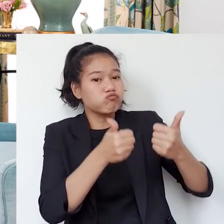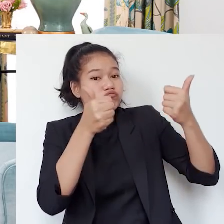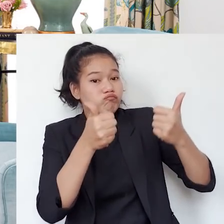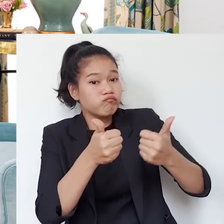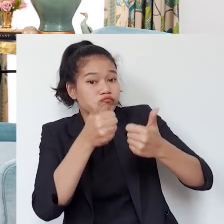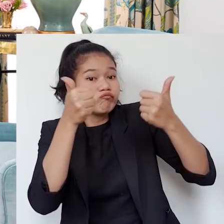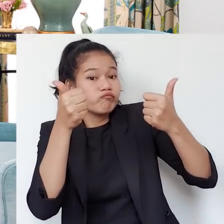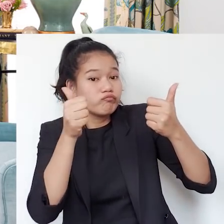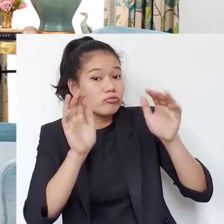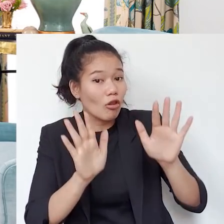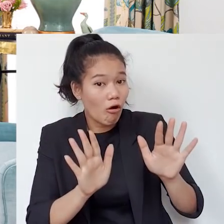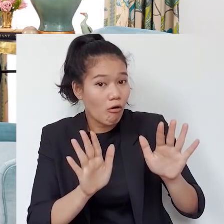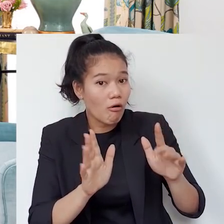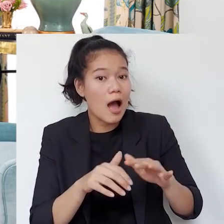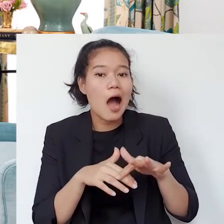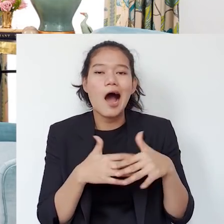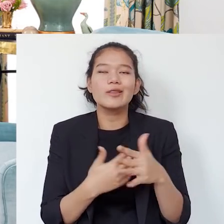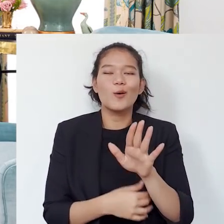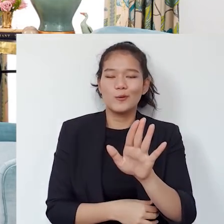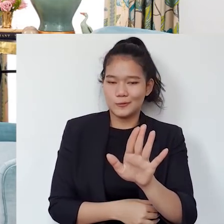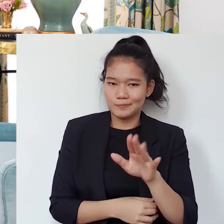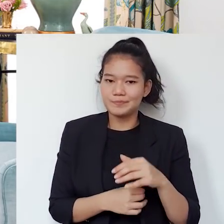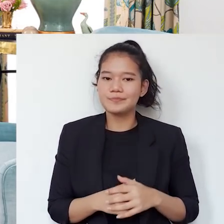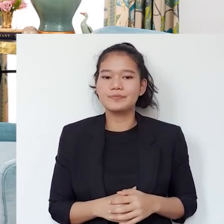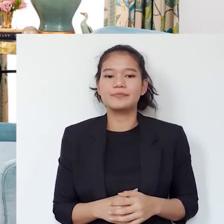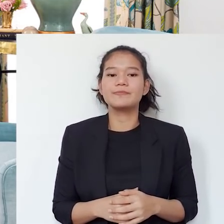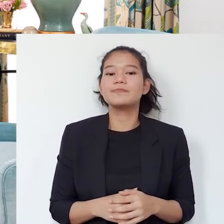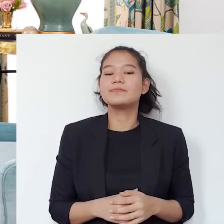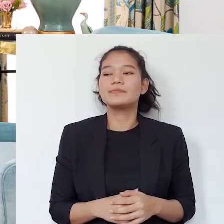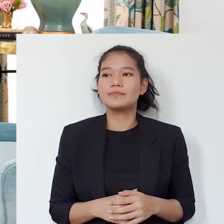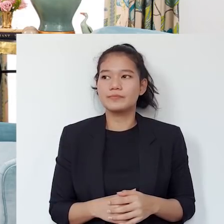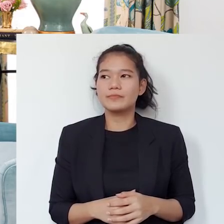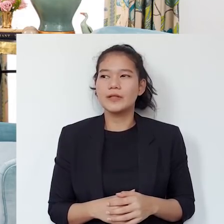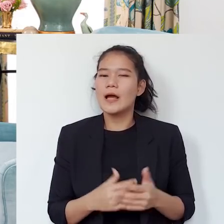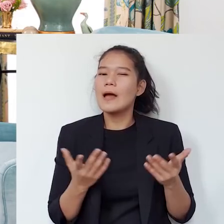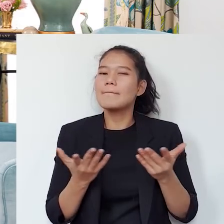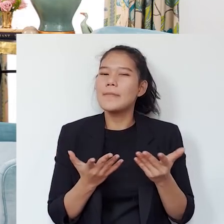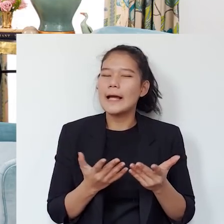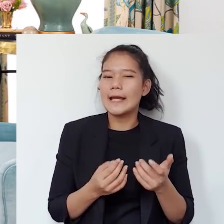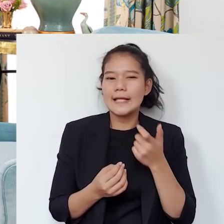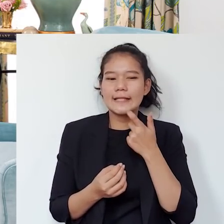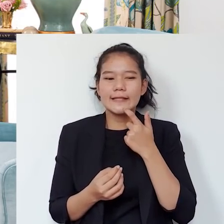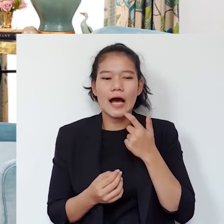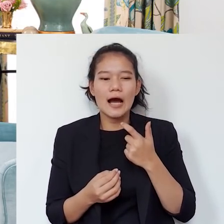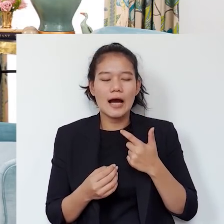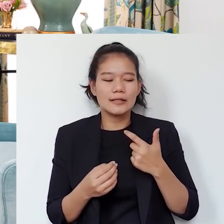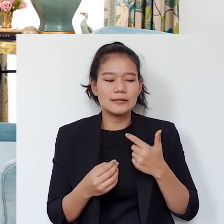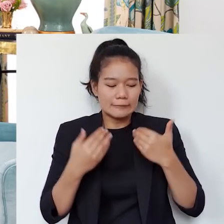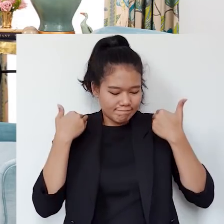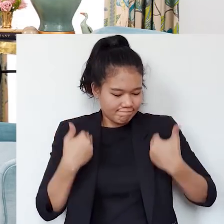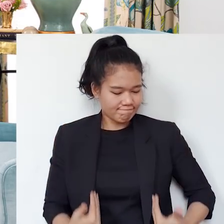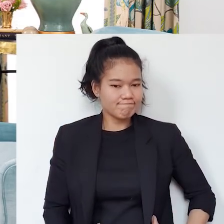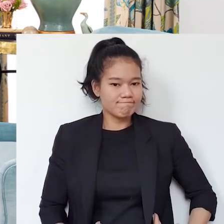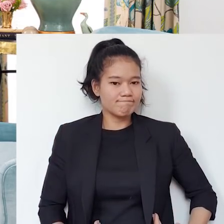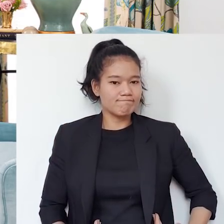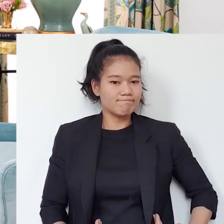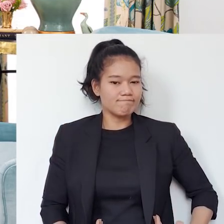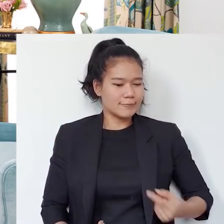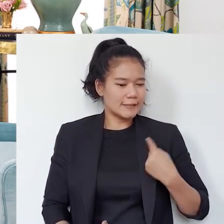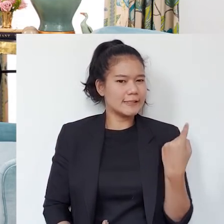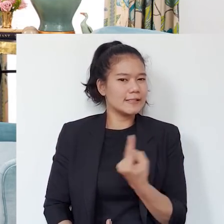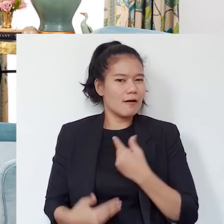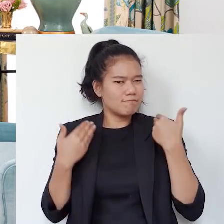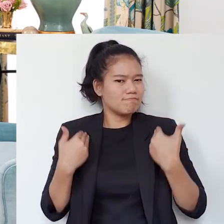saja? Atau begini deh saudara-saudara, bagaimana dengan kemanusiaan kita?